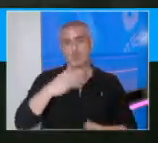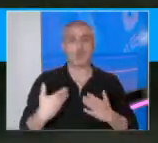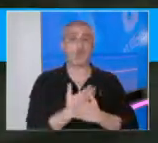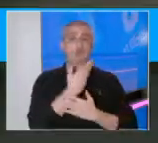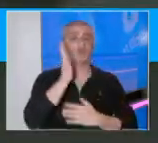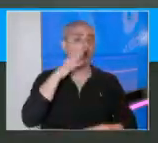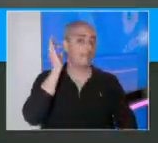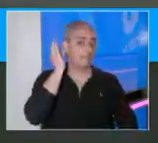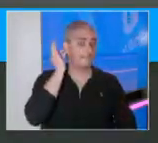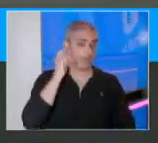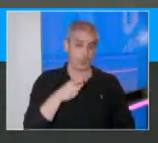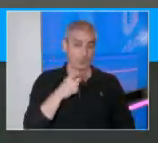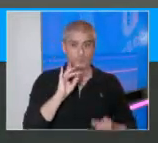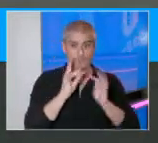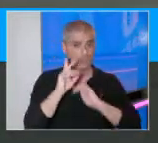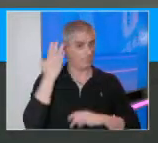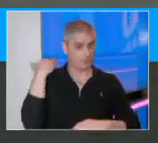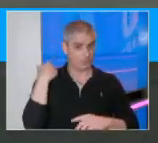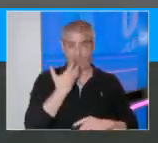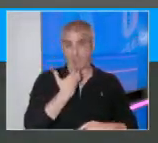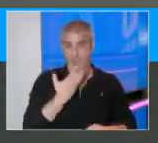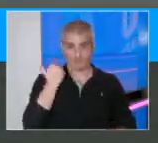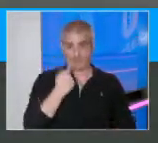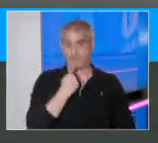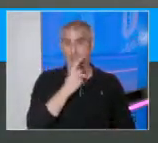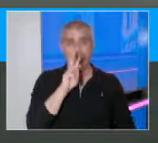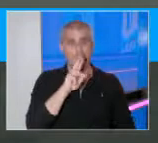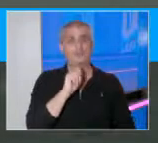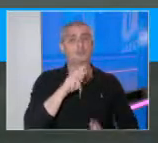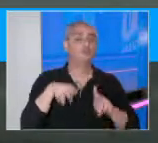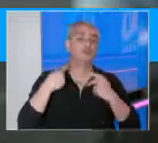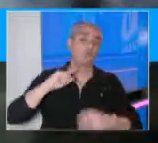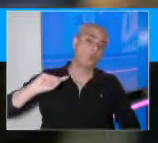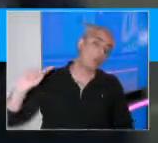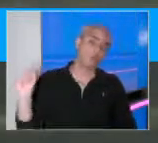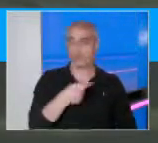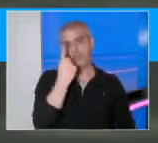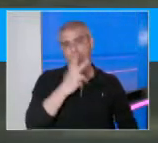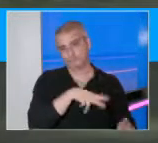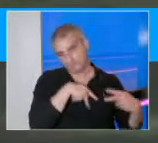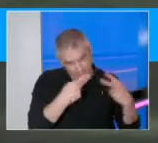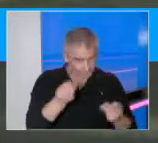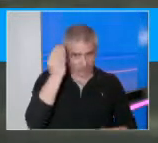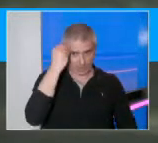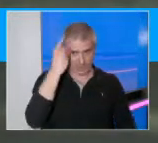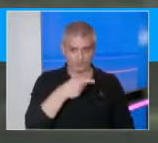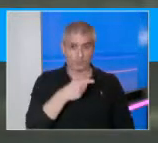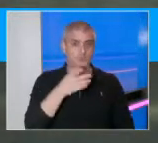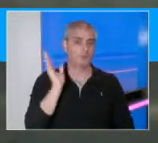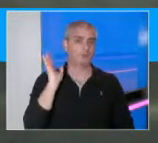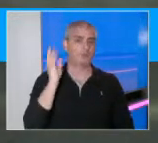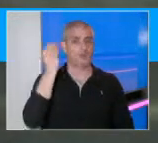חדשה שגם הבנות, בניגוד למה שאגב אמרה קודם רונית תירוש, יחזרו כולן. כולן תחזורנה ללימודים,